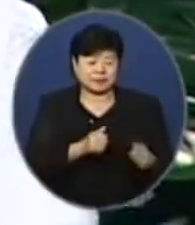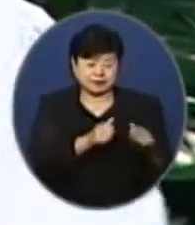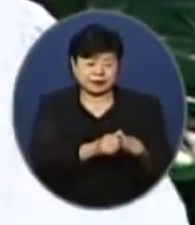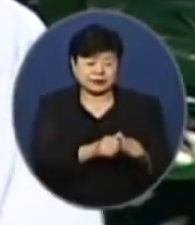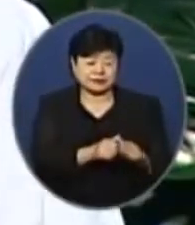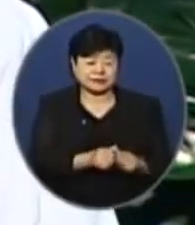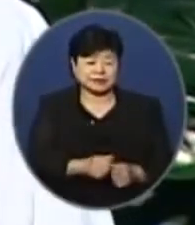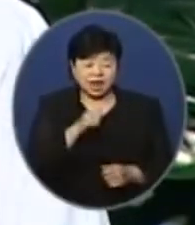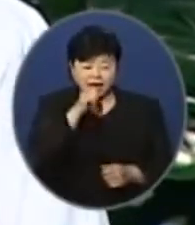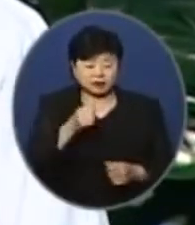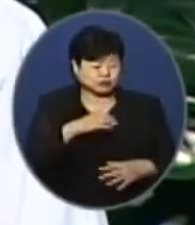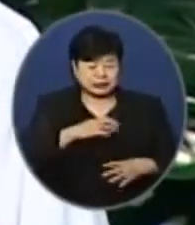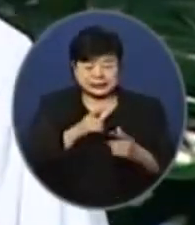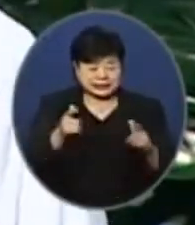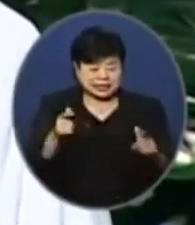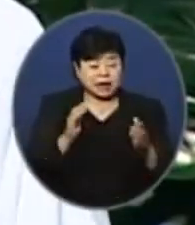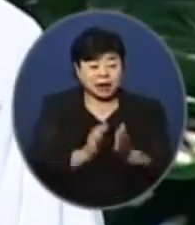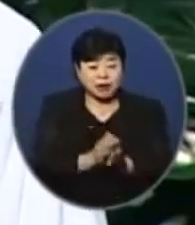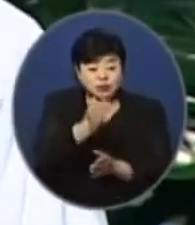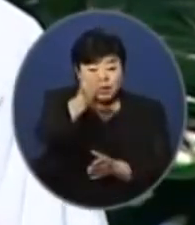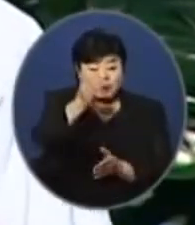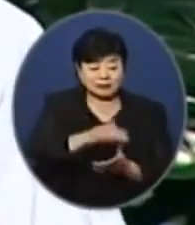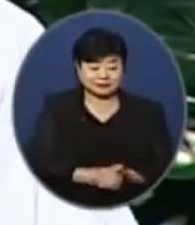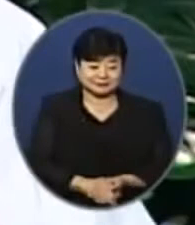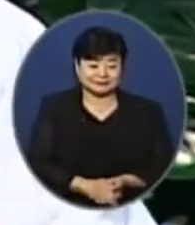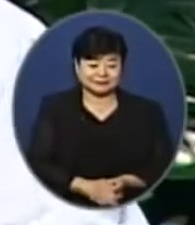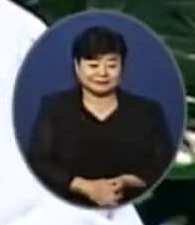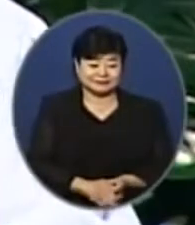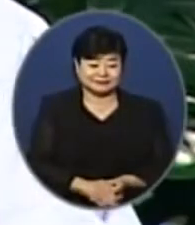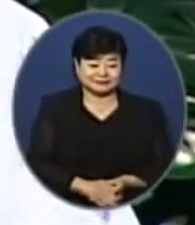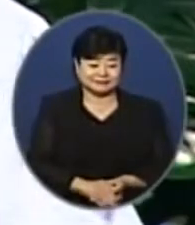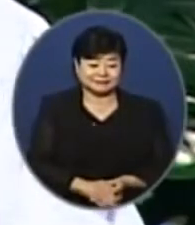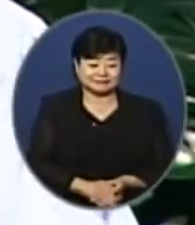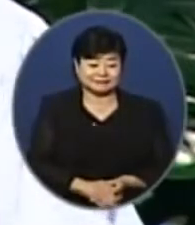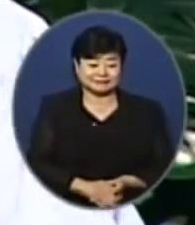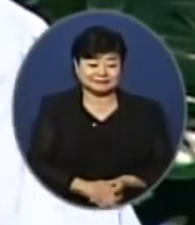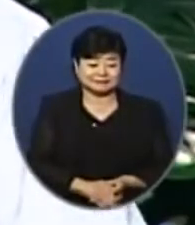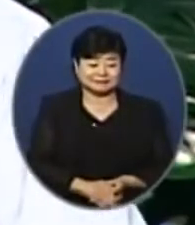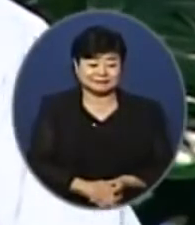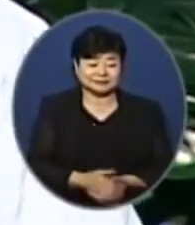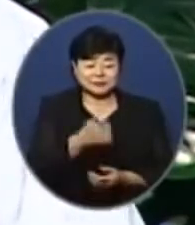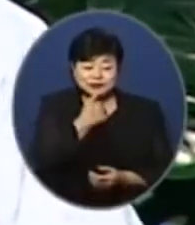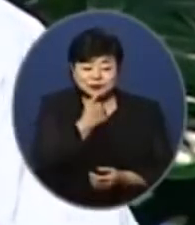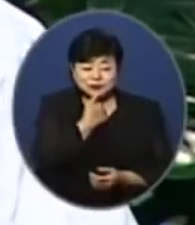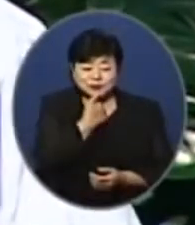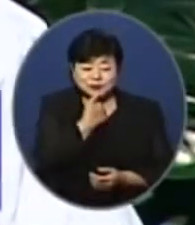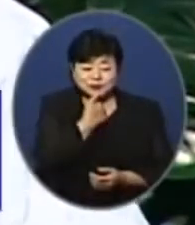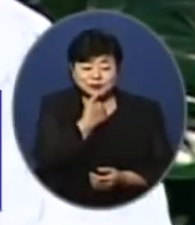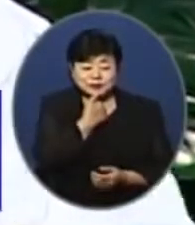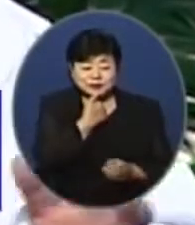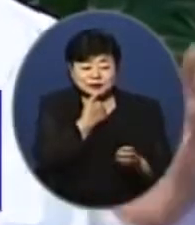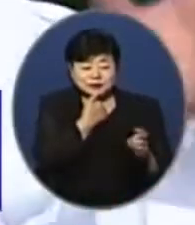되신다, 그러므로 나는 두려워하지 않는다. 할렐루야! 로마서 8장 35절에 그가